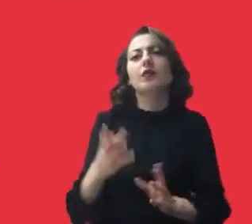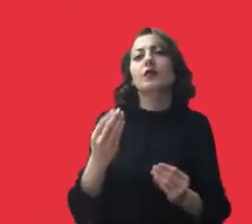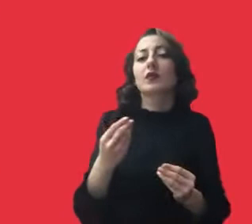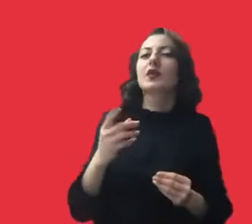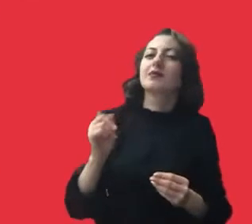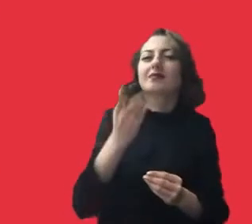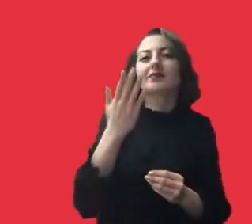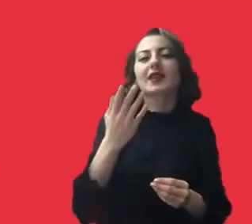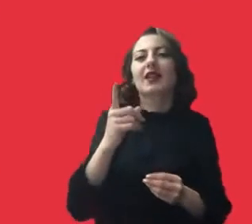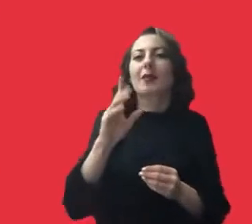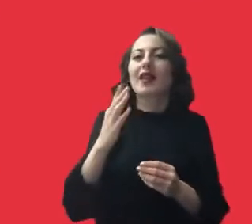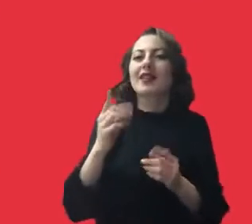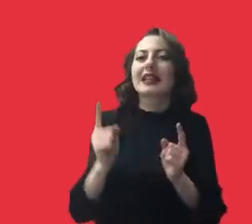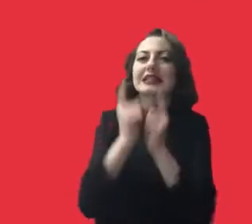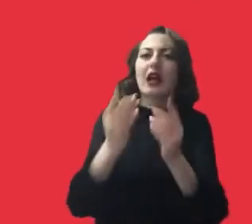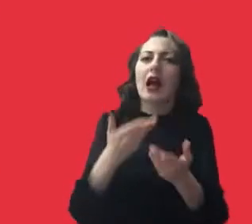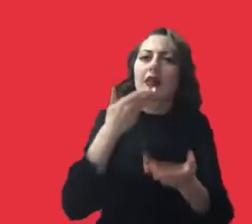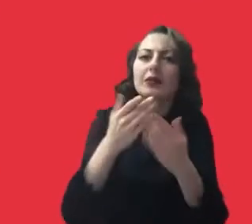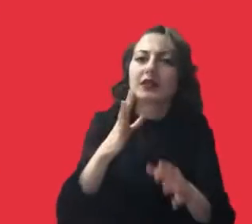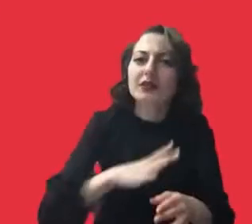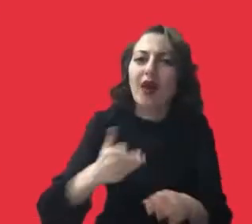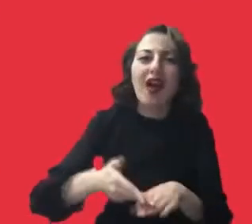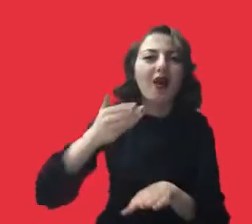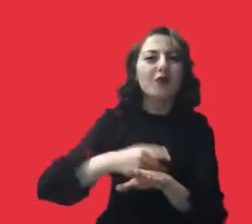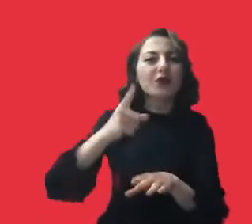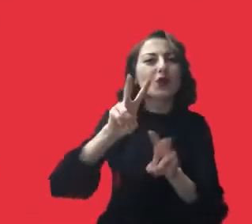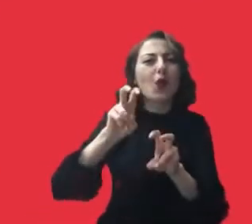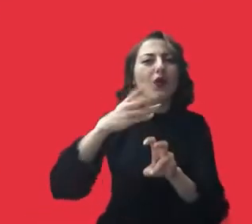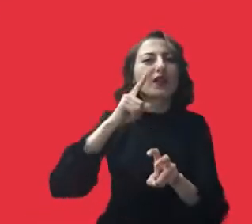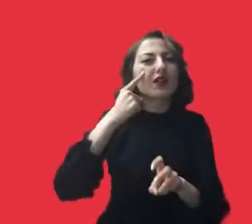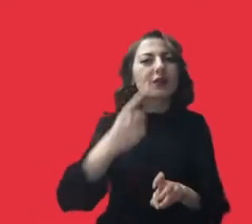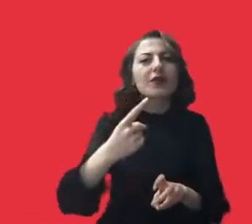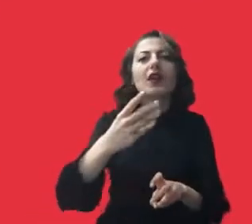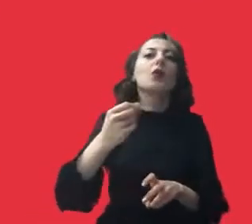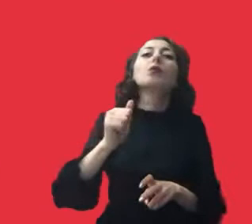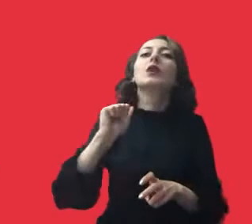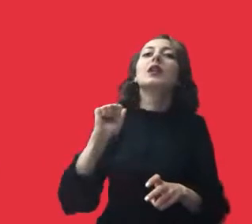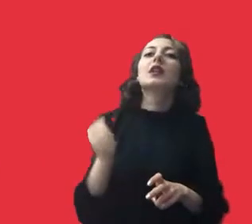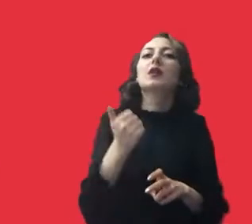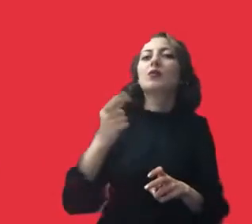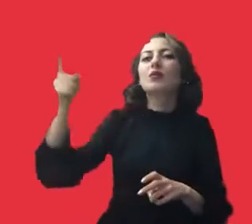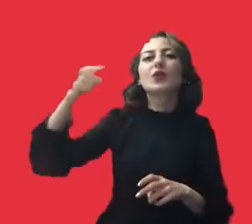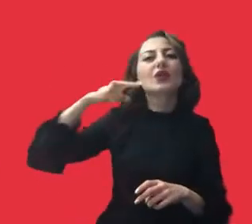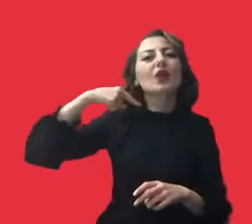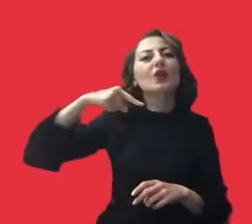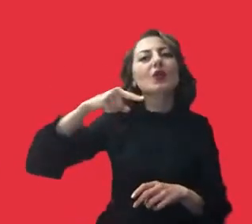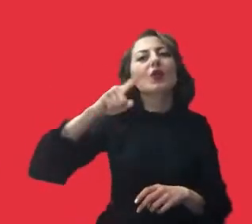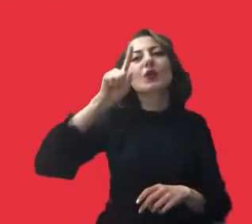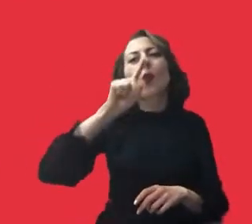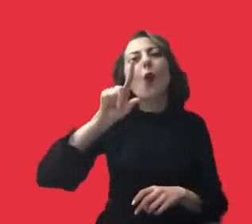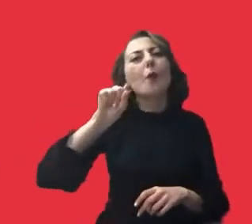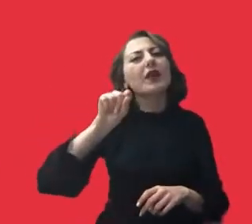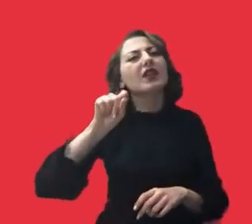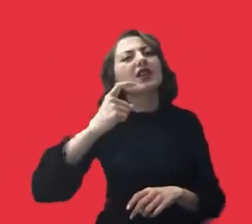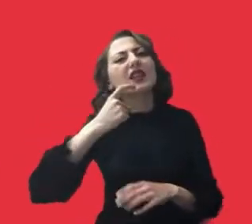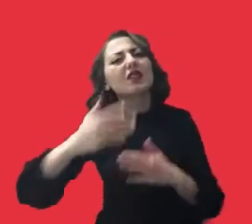And anlatmak I can give a gerekirse tangible az önce example. anlattığım konuları. Örneğin komşu Suriye'de For 2011 example, in yılından bu yana Syria, in devam eden 2011,